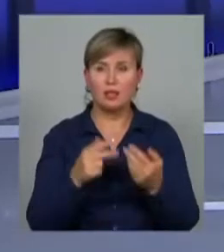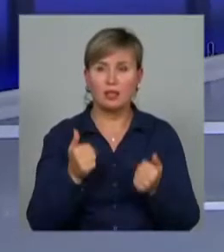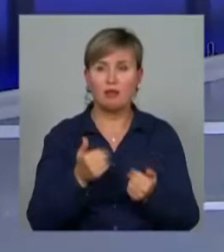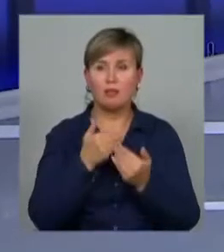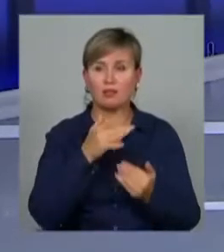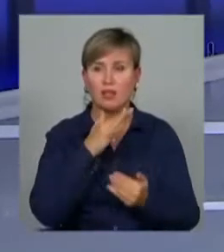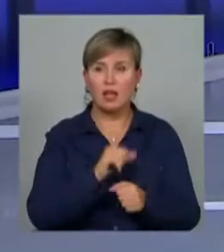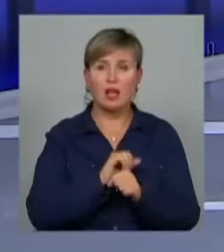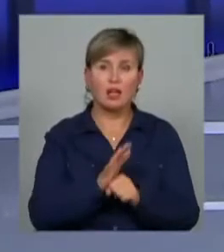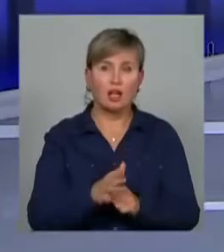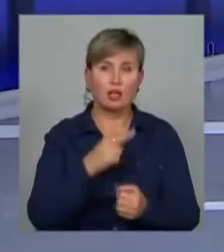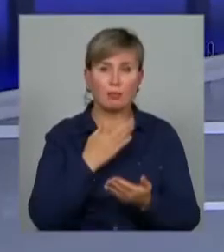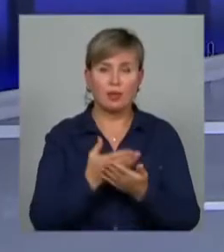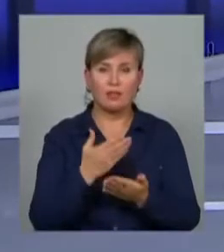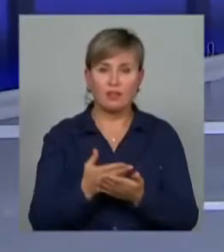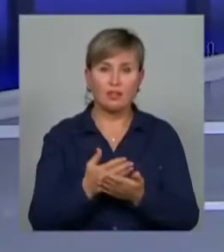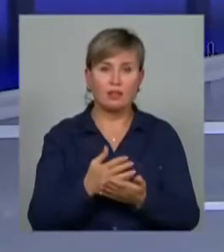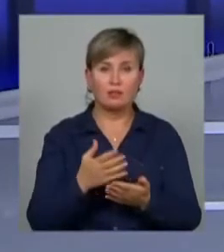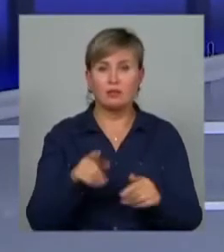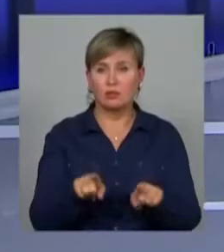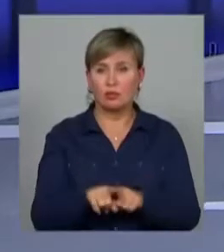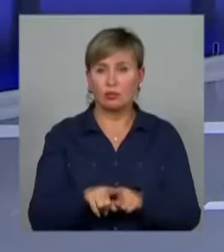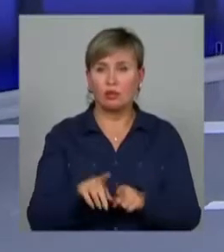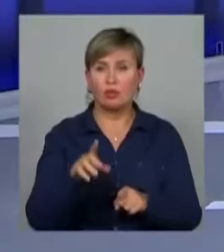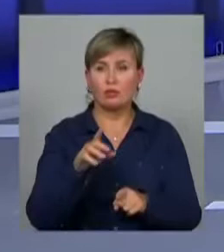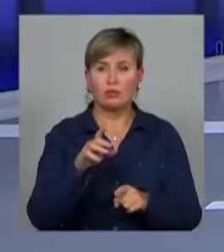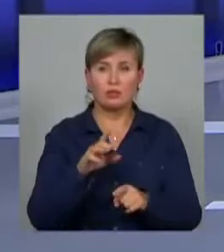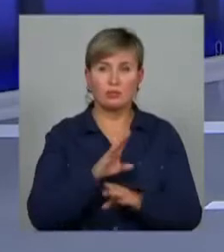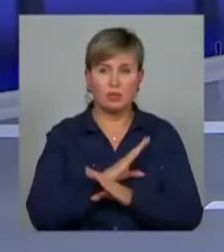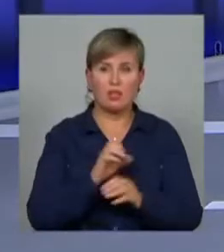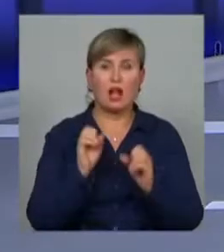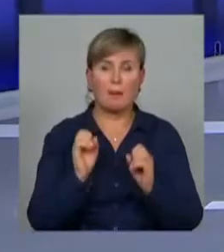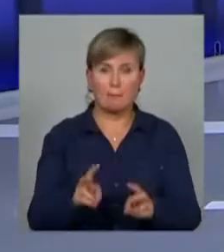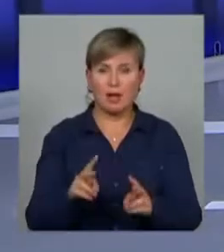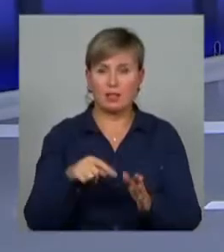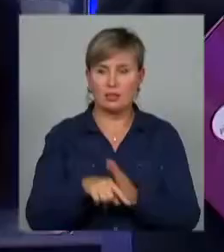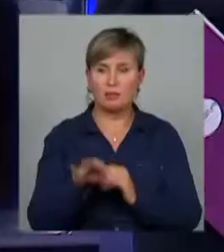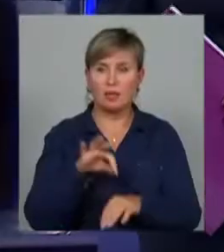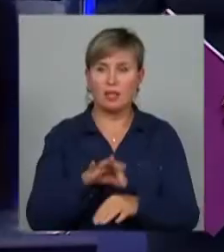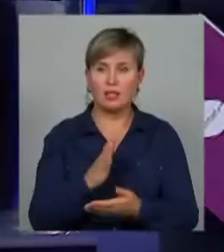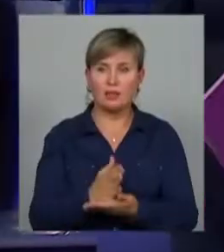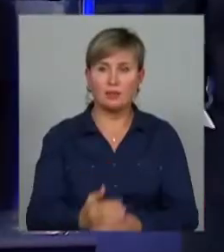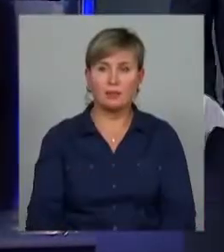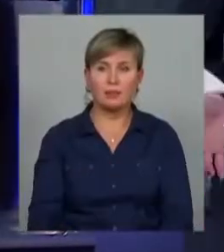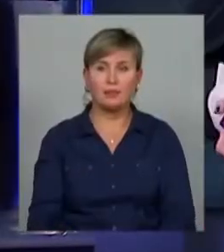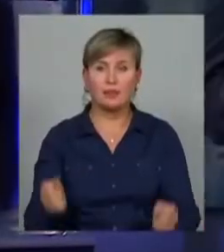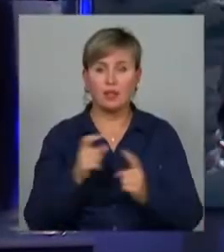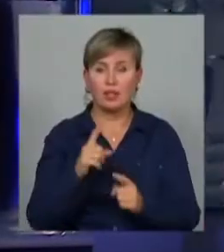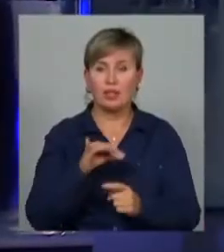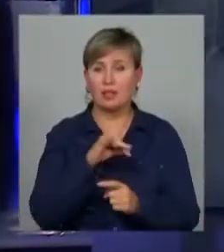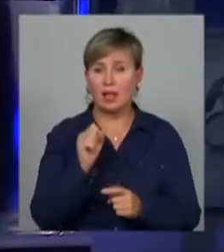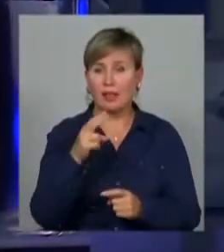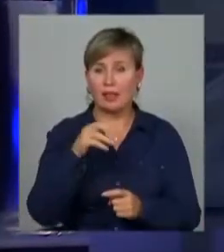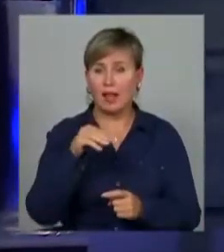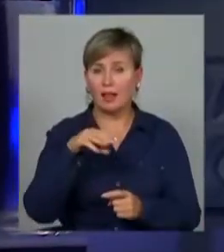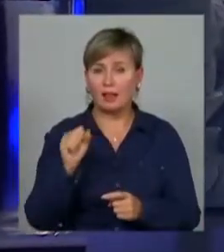время коронавирус проявляется в, казалось бы, безобидных, но в то же время смертельно опасных симптомах. Известно, что из-за